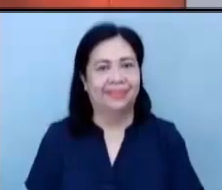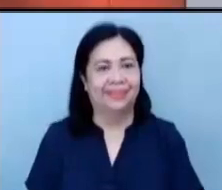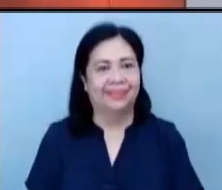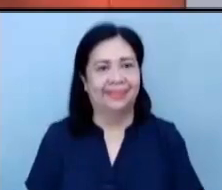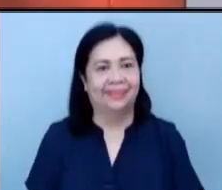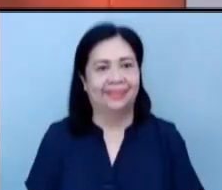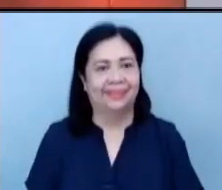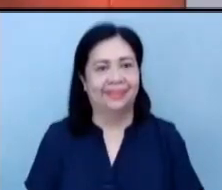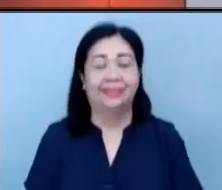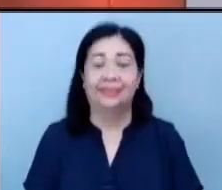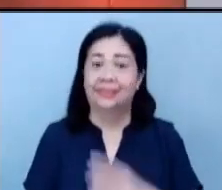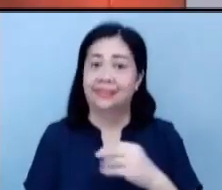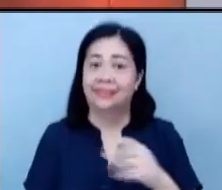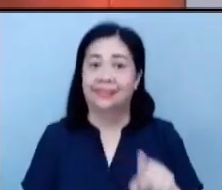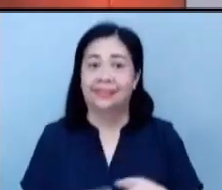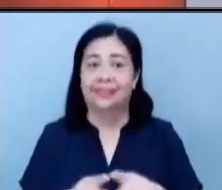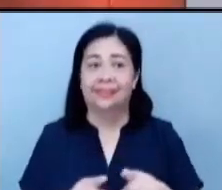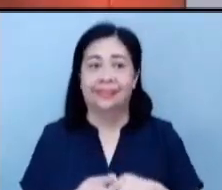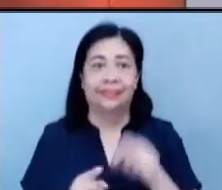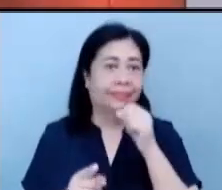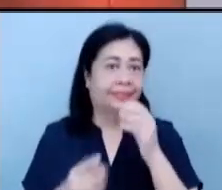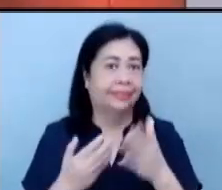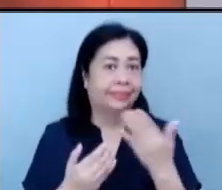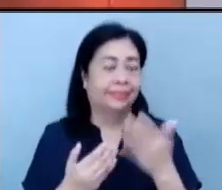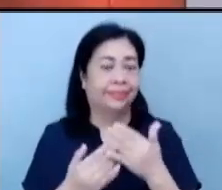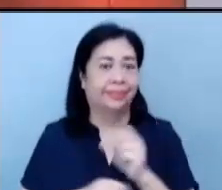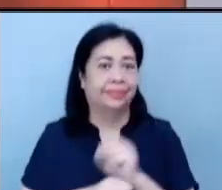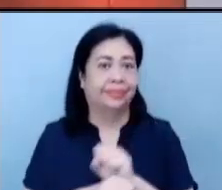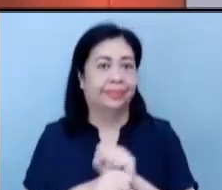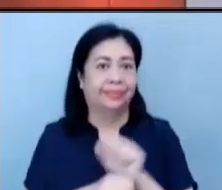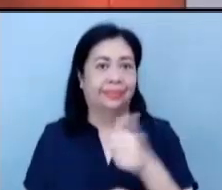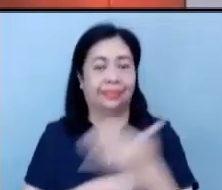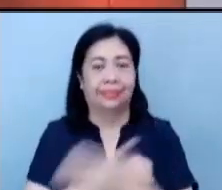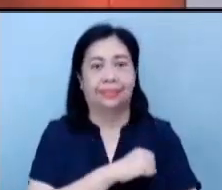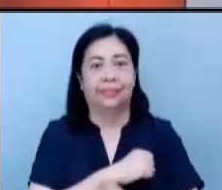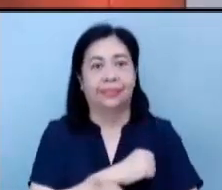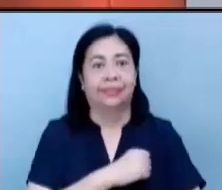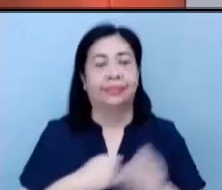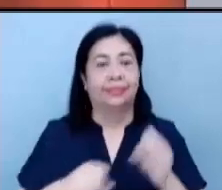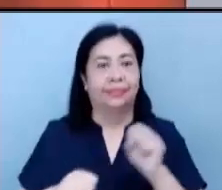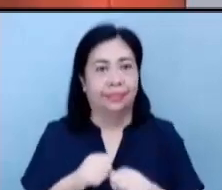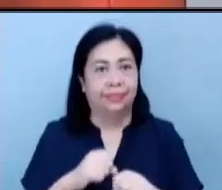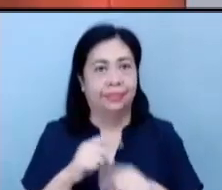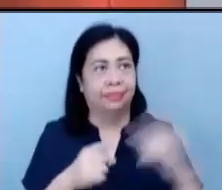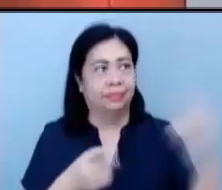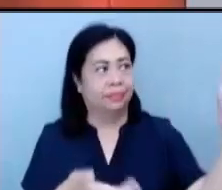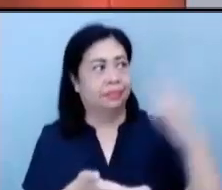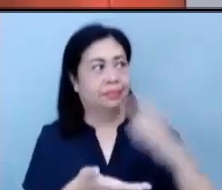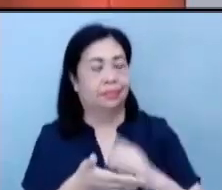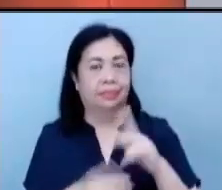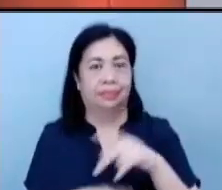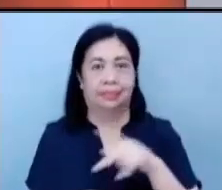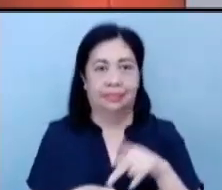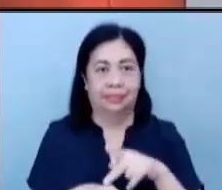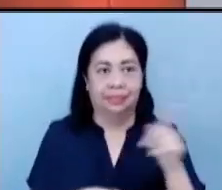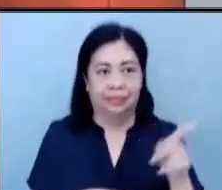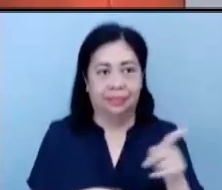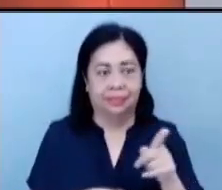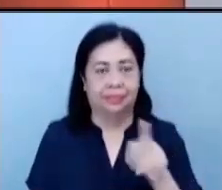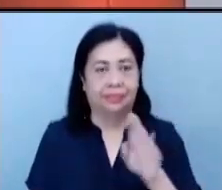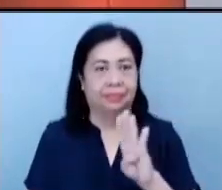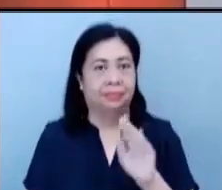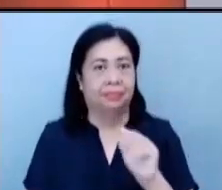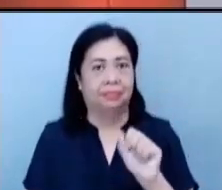At syempre, hindi talaga madali ang magtrabaho sa ibang bansa. Kaya naman, nang umuwi at nagbalik sa Pilipinas si Basha Gonzalez